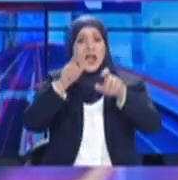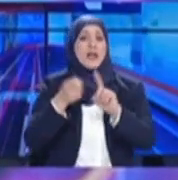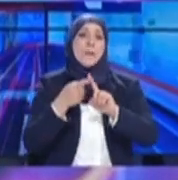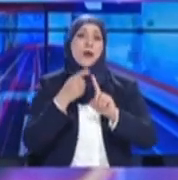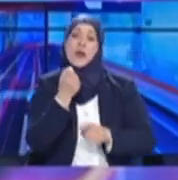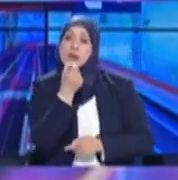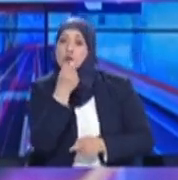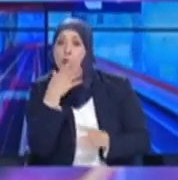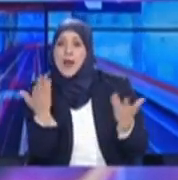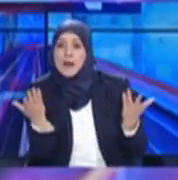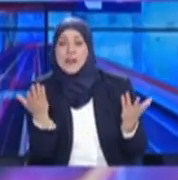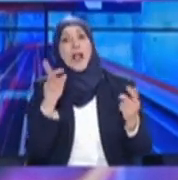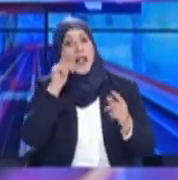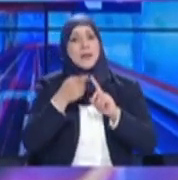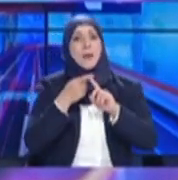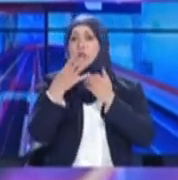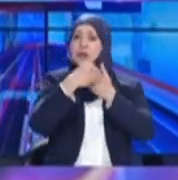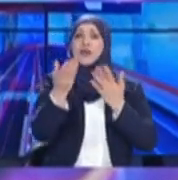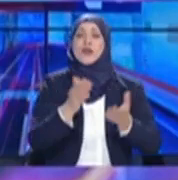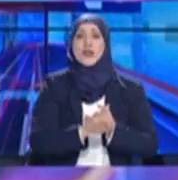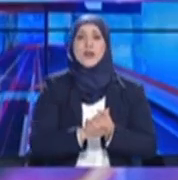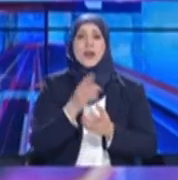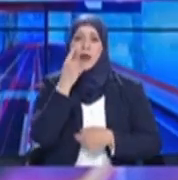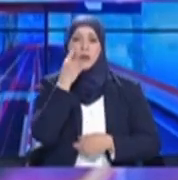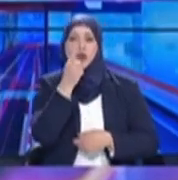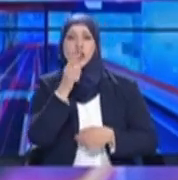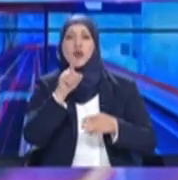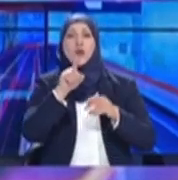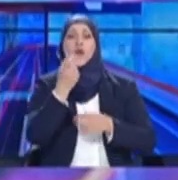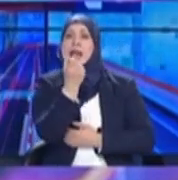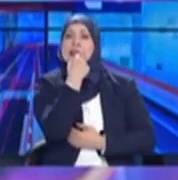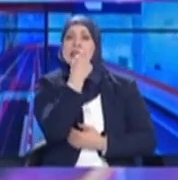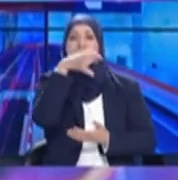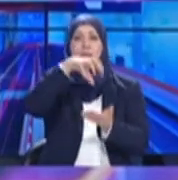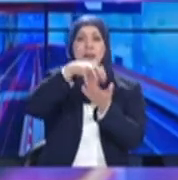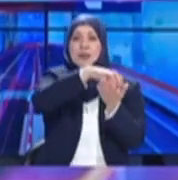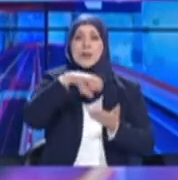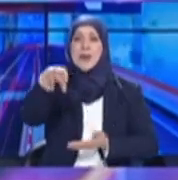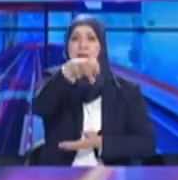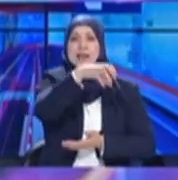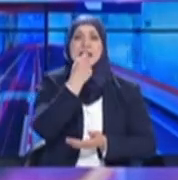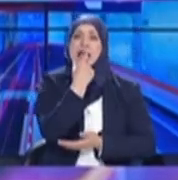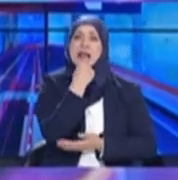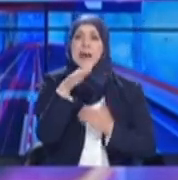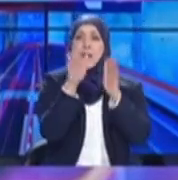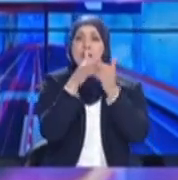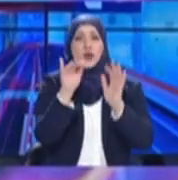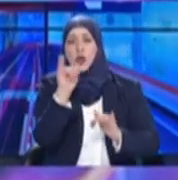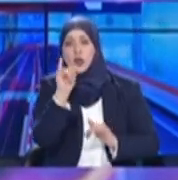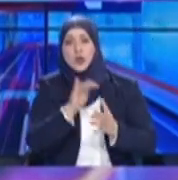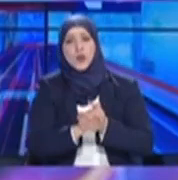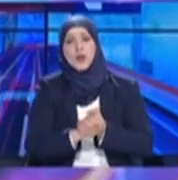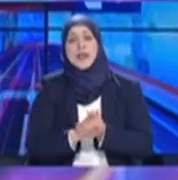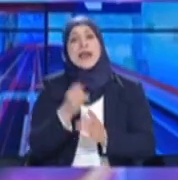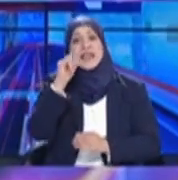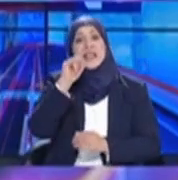الجامعه كان مهم جدا خلينا نشوف وصيدليات المفتوحه الان في تونس العاصمه اذا كان فما شكون مستحق الادويه